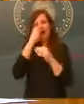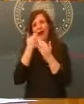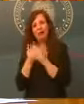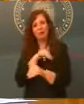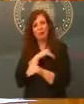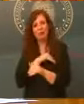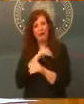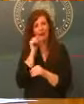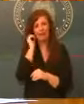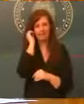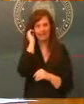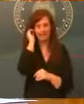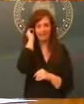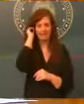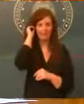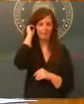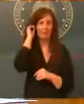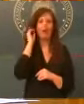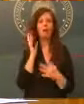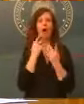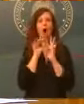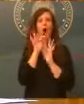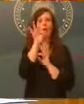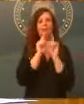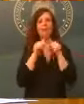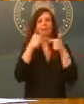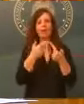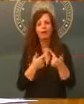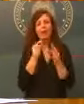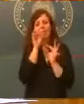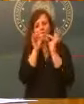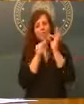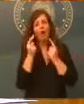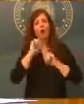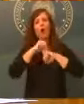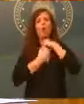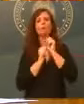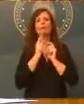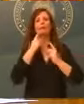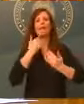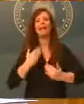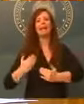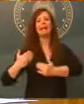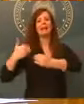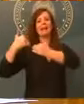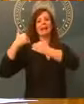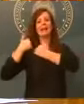comportamenti responsabili e nell'ottica sicuramente della prevenzione.